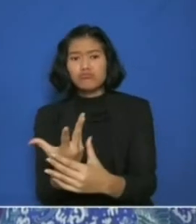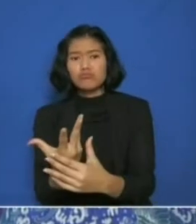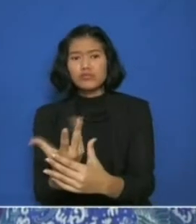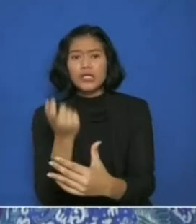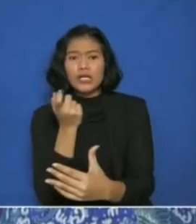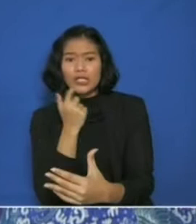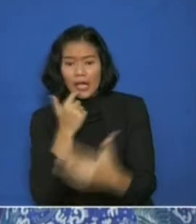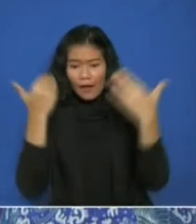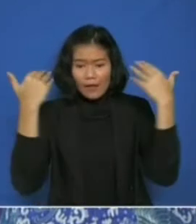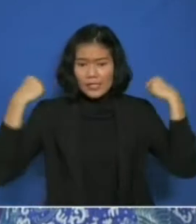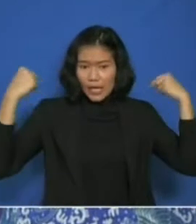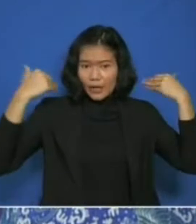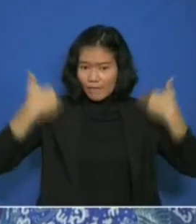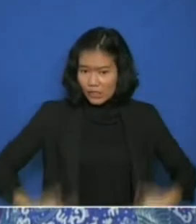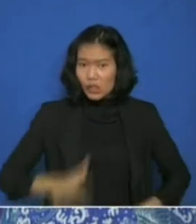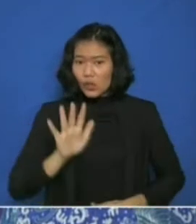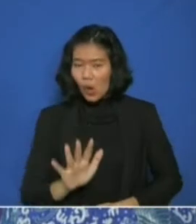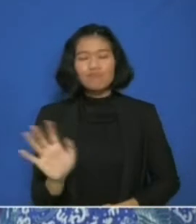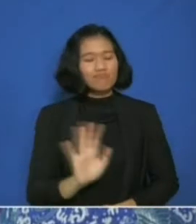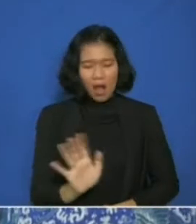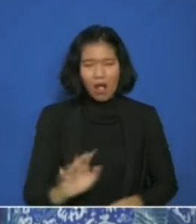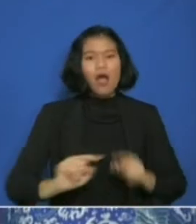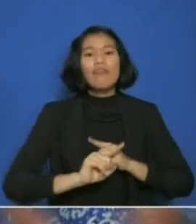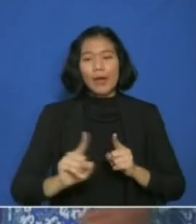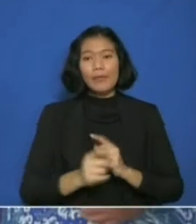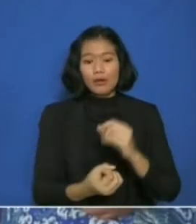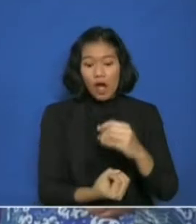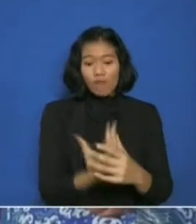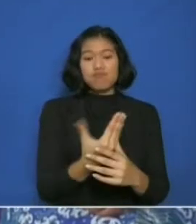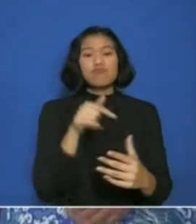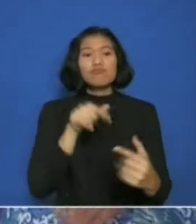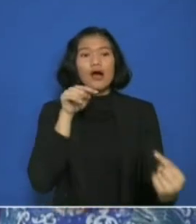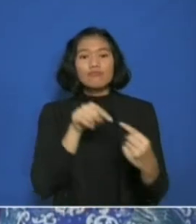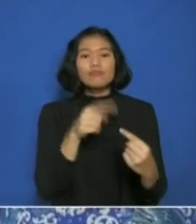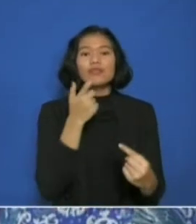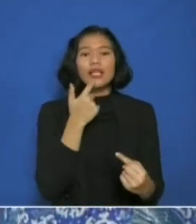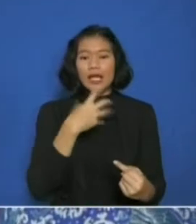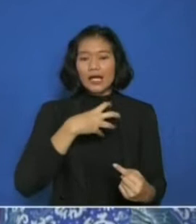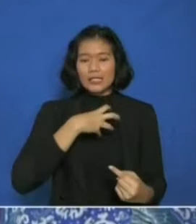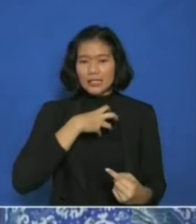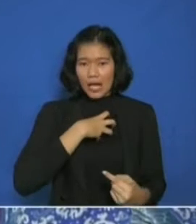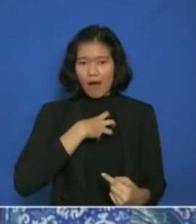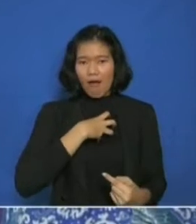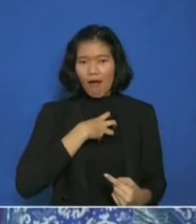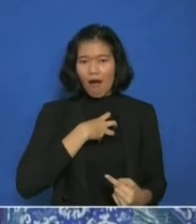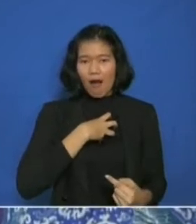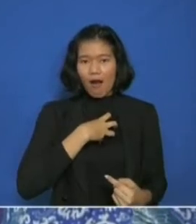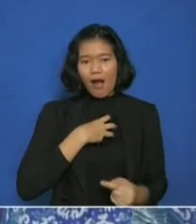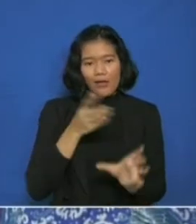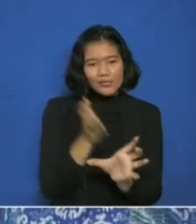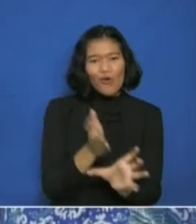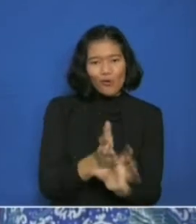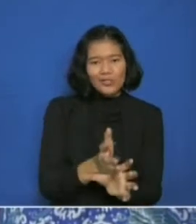terhadap faktor fisik dan kesehatan kita tetapi juga terhadap kondisi jiwa mental dan